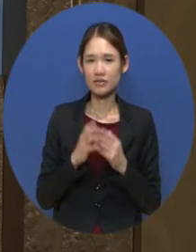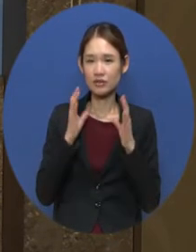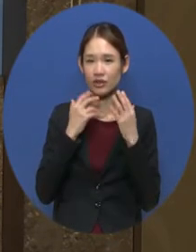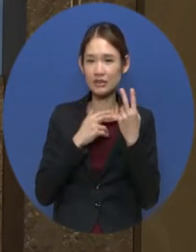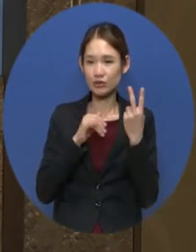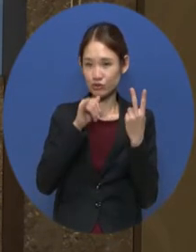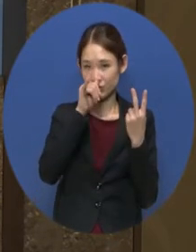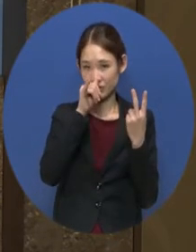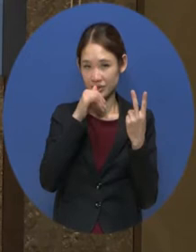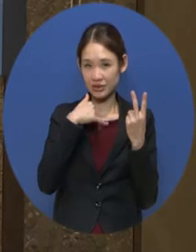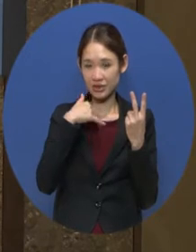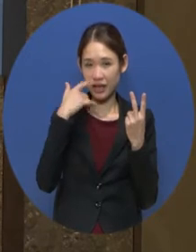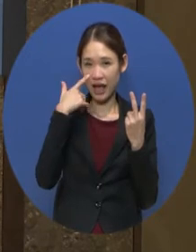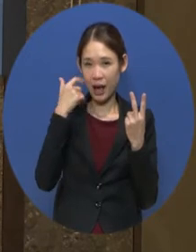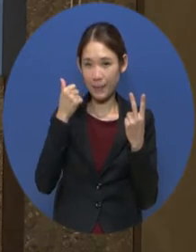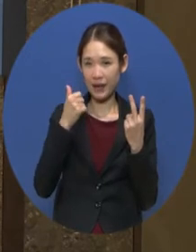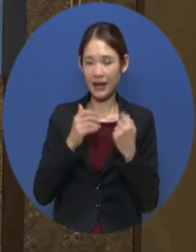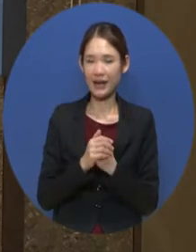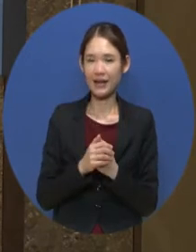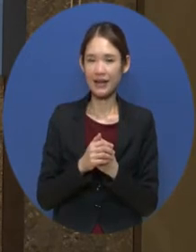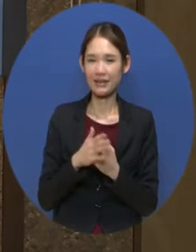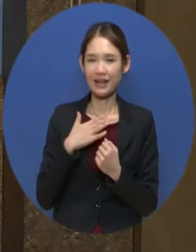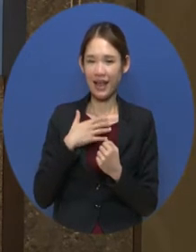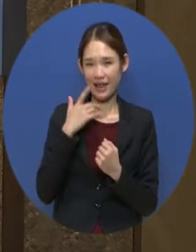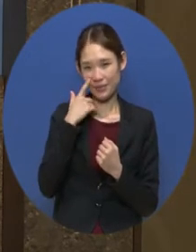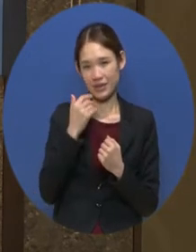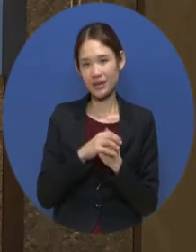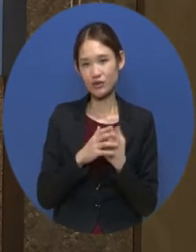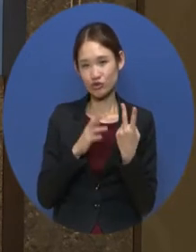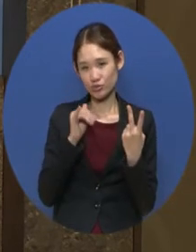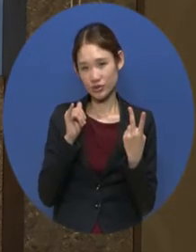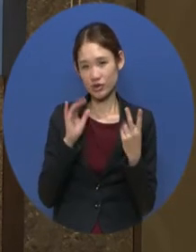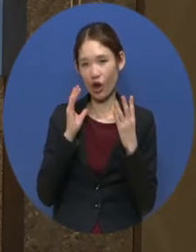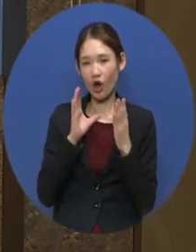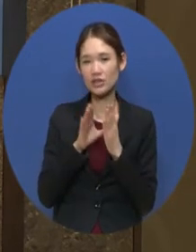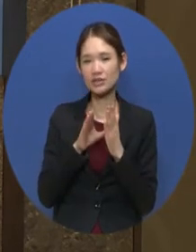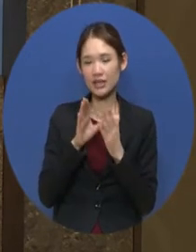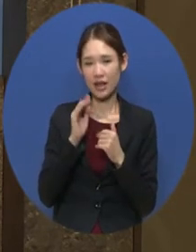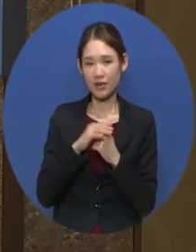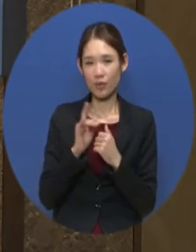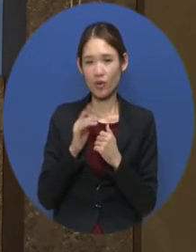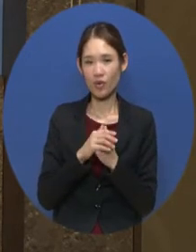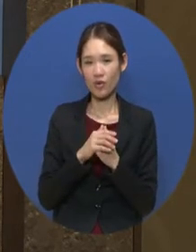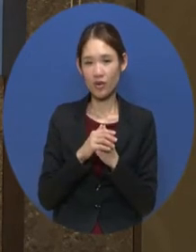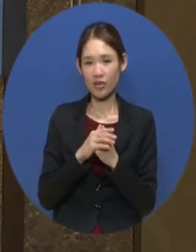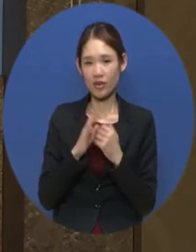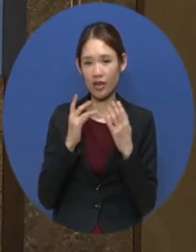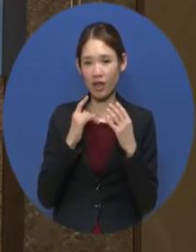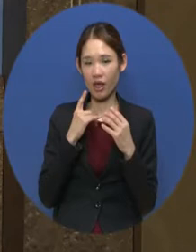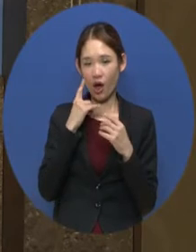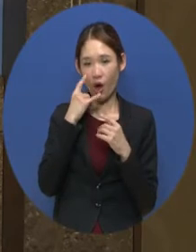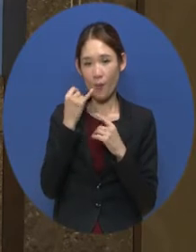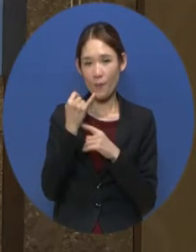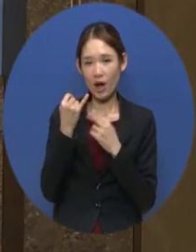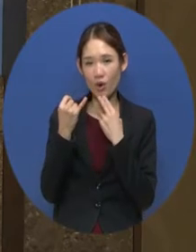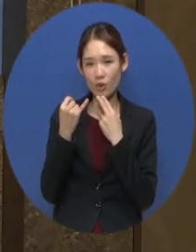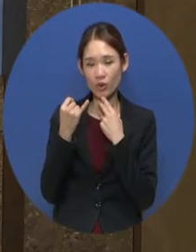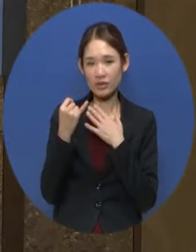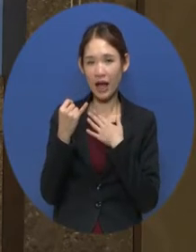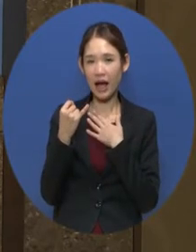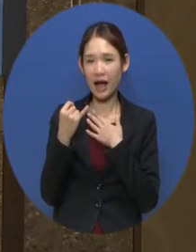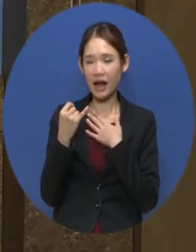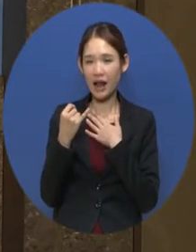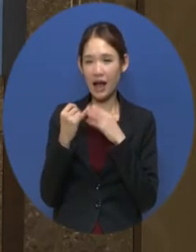아이가 두명 있어요. 제가 이제 아빠예요. 그래서 아이가 두 명인데 좀 어렸을 때 얘기인데, 아이 엄마가 집에 없고 저랑 이제 아기만 있을